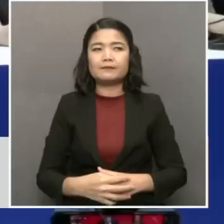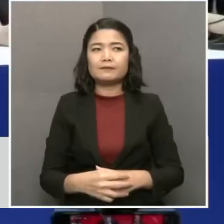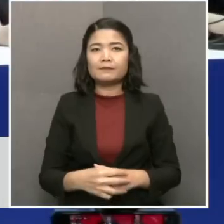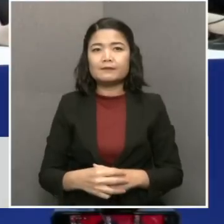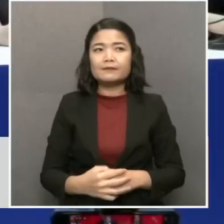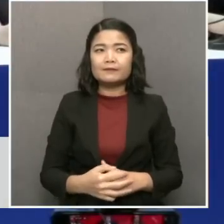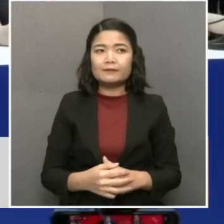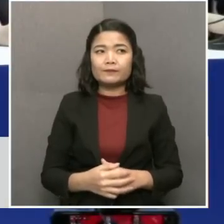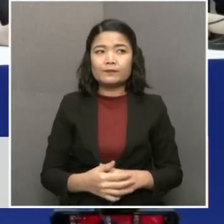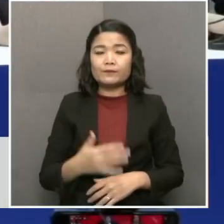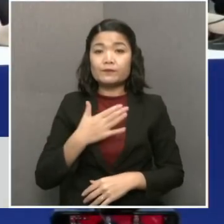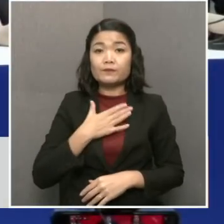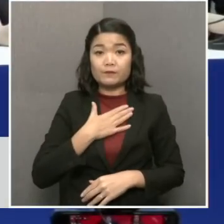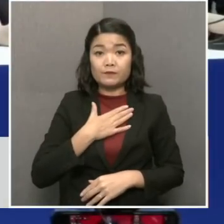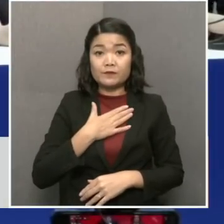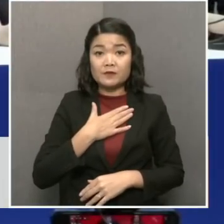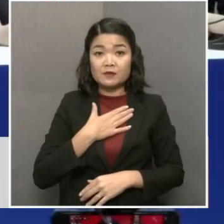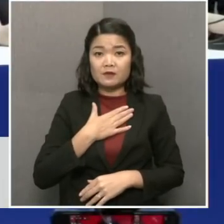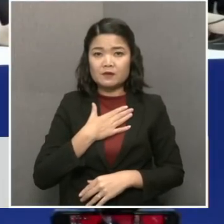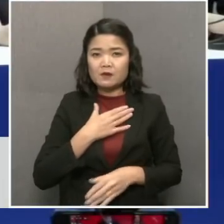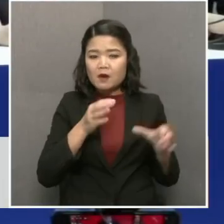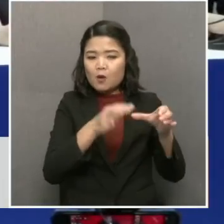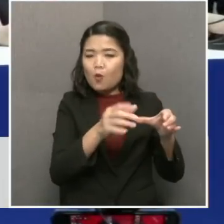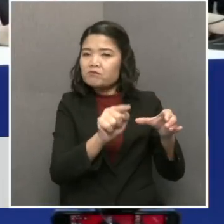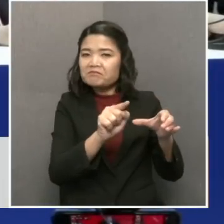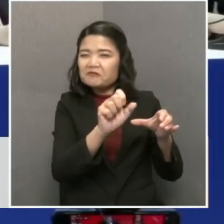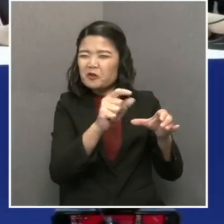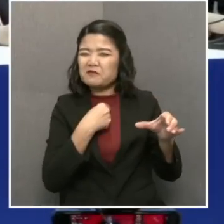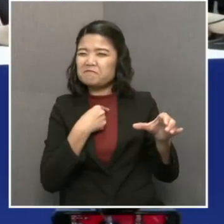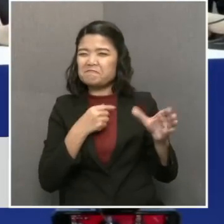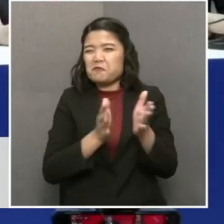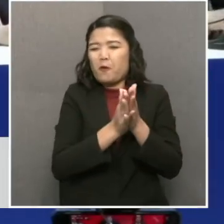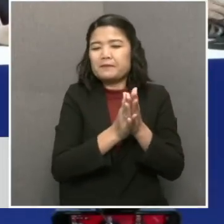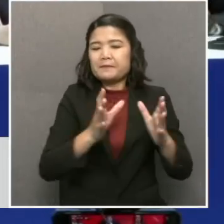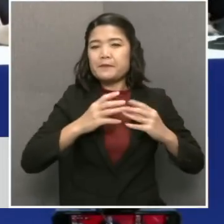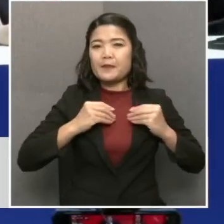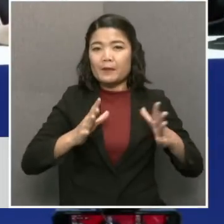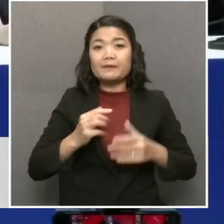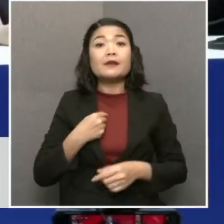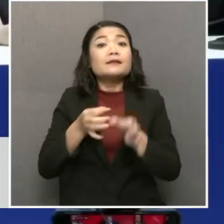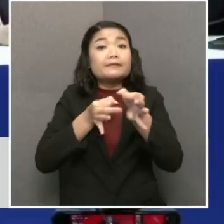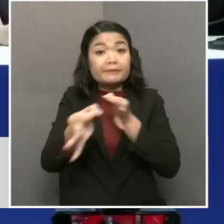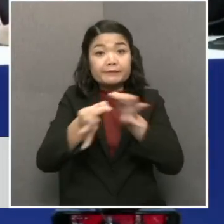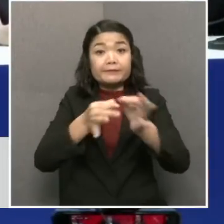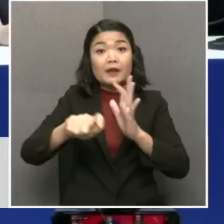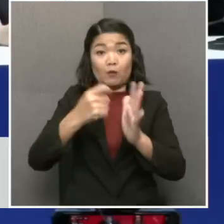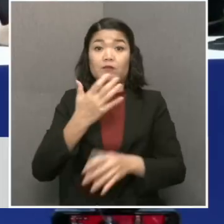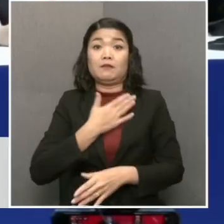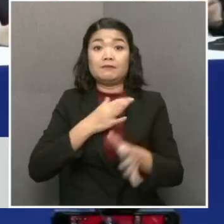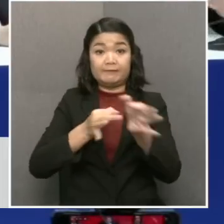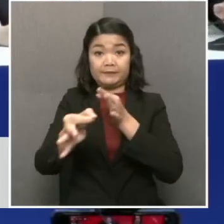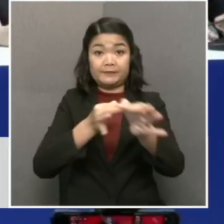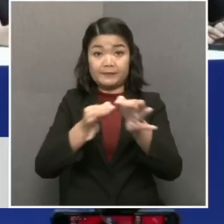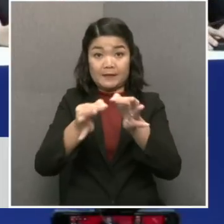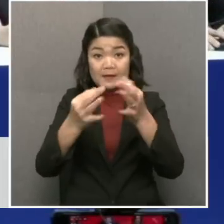เราไม่สามารถรับพรรคการเมืองบางพรรคได้นะครับก็ได้อธิบายให้ฟังถึงเหตุผลของเรานะครับ